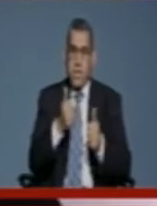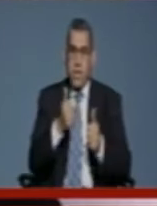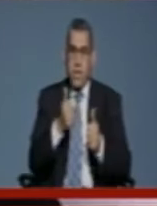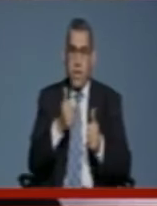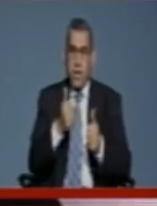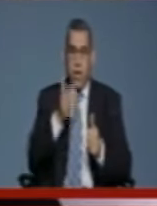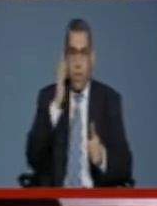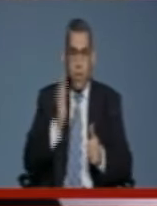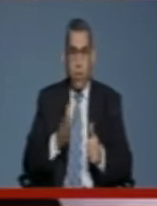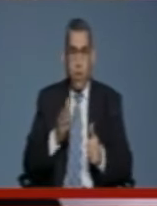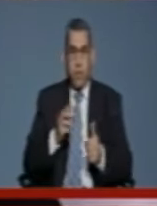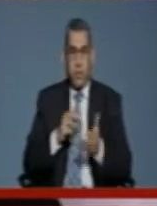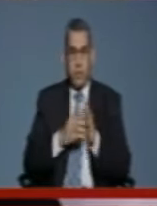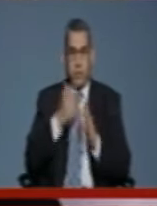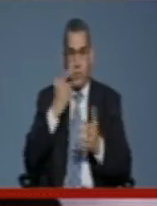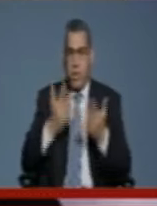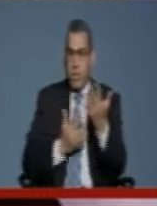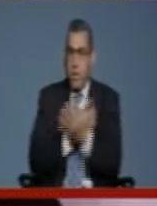عندي تجاره